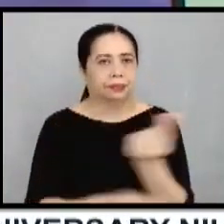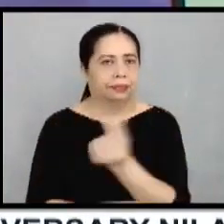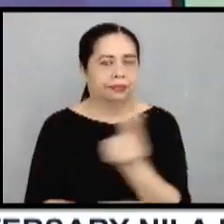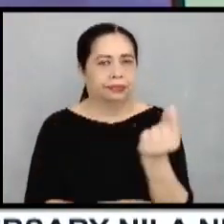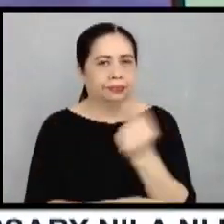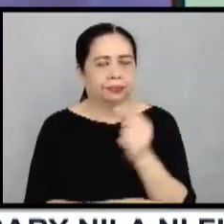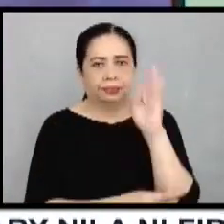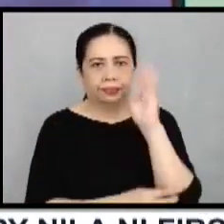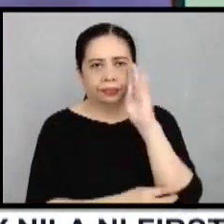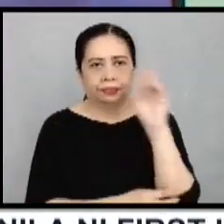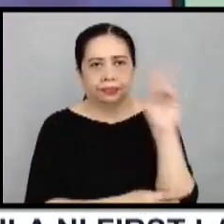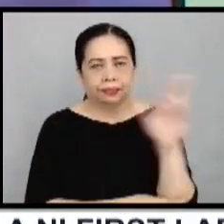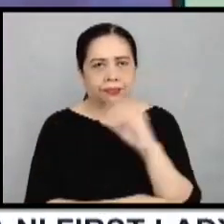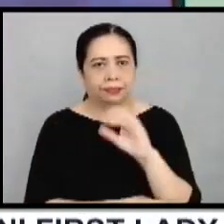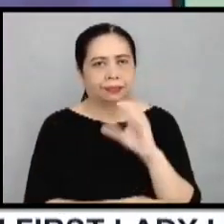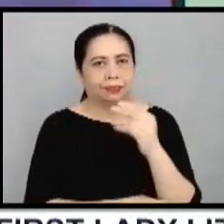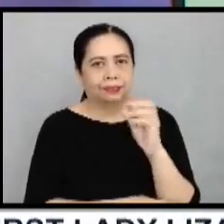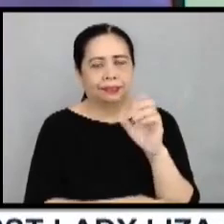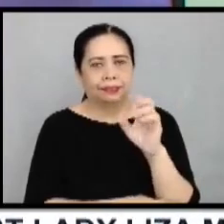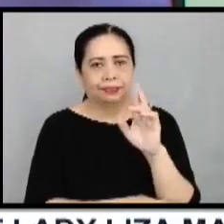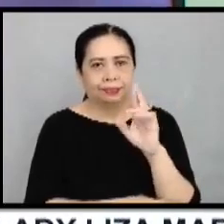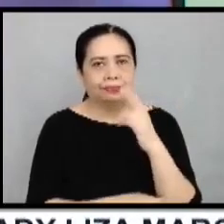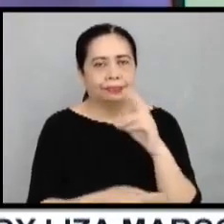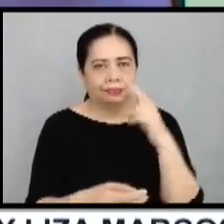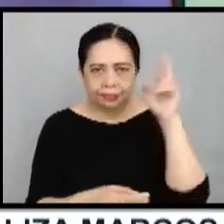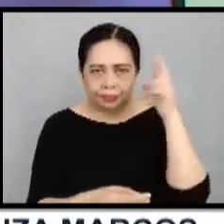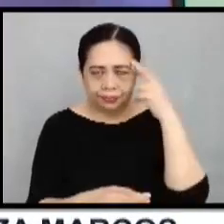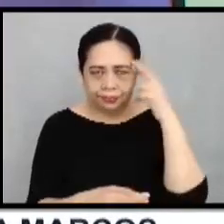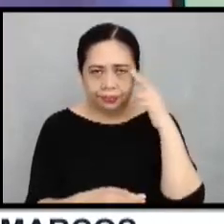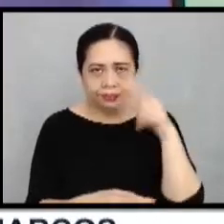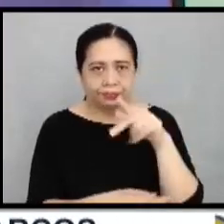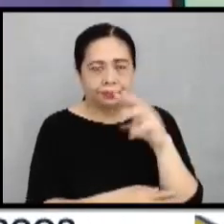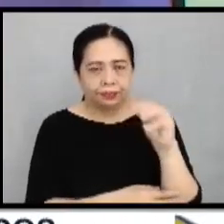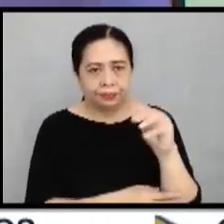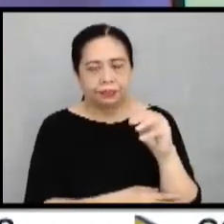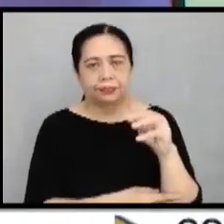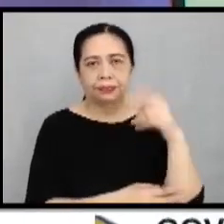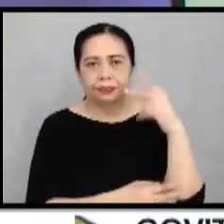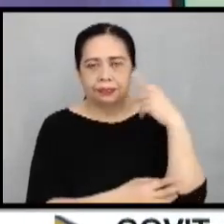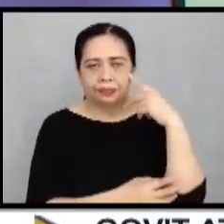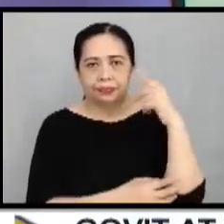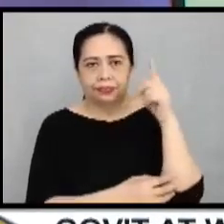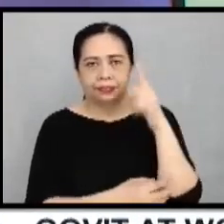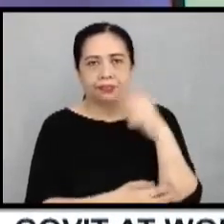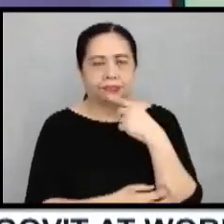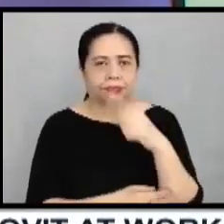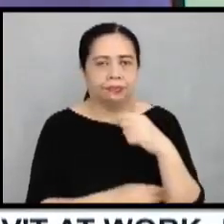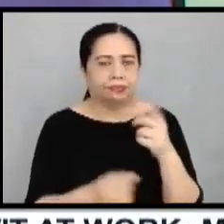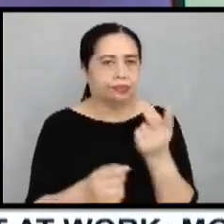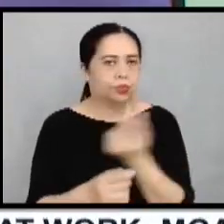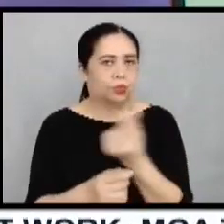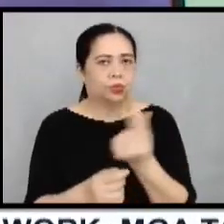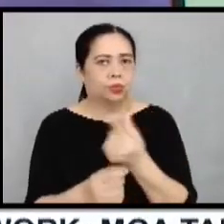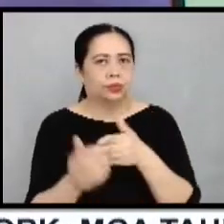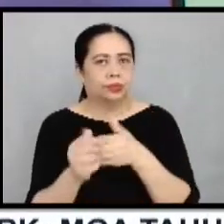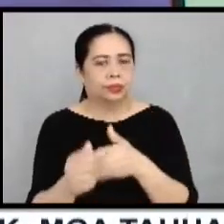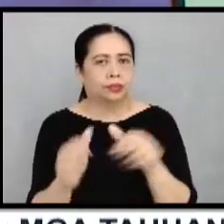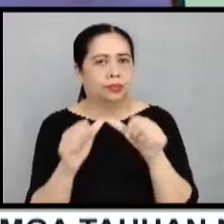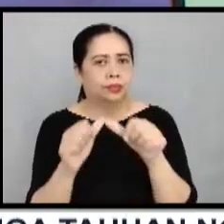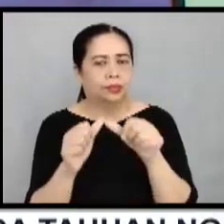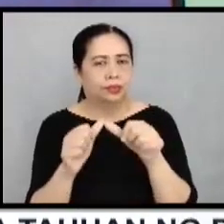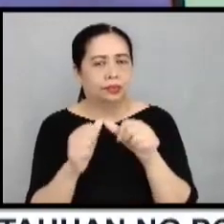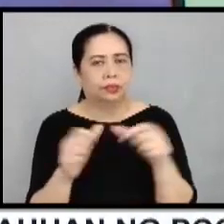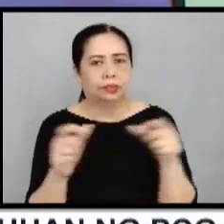R. Marcos Jr. at Czech Republic Prime Minister Petr Fiala. Binigyan din ng dalawang leader ang patuloy na pagpapahigting